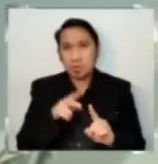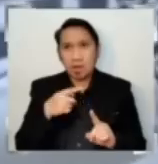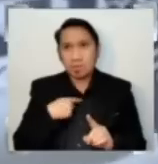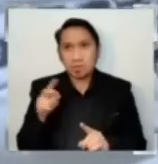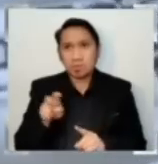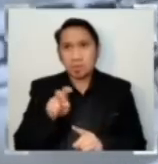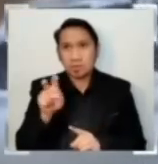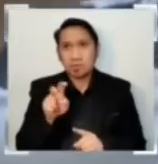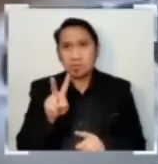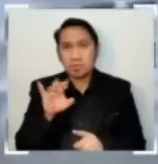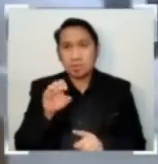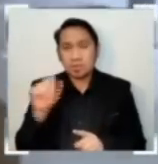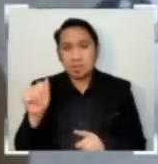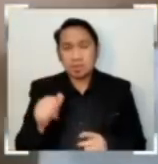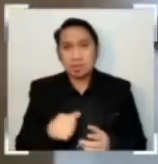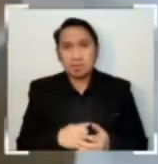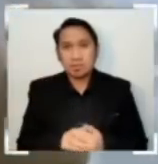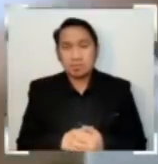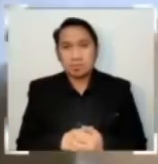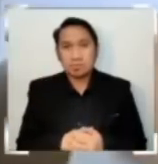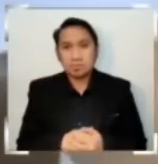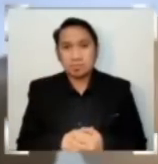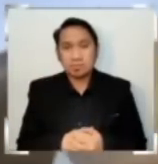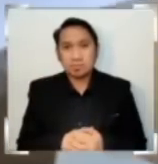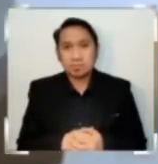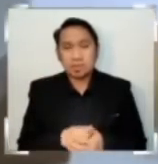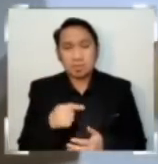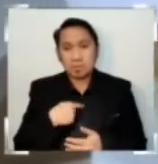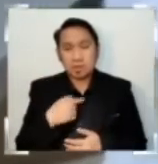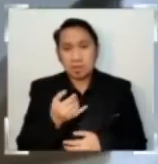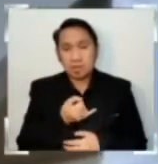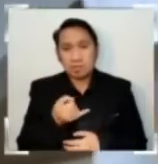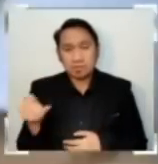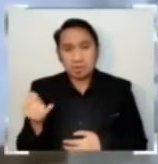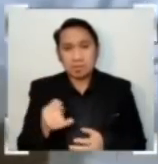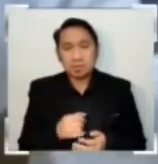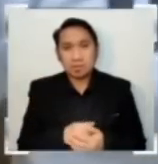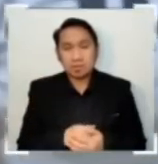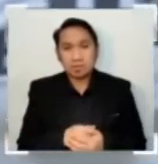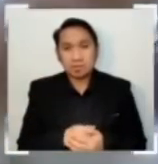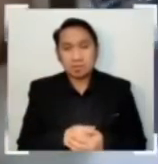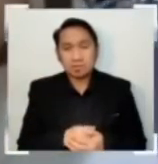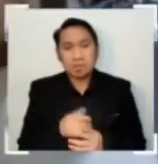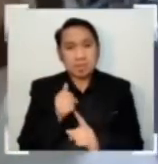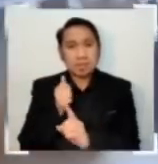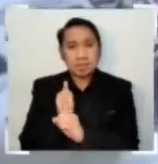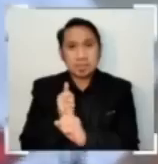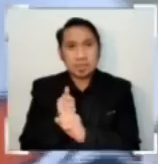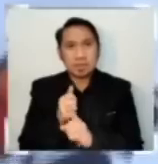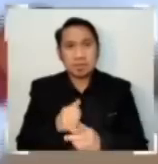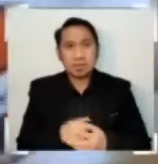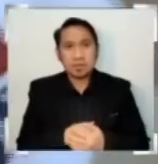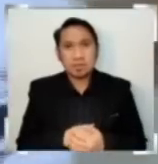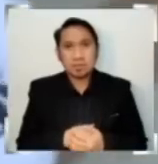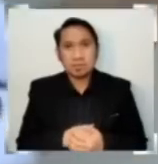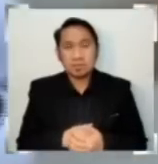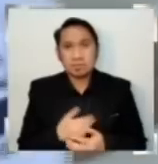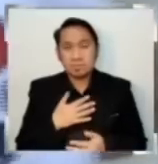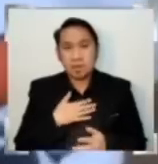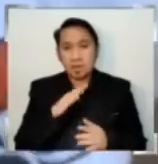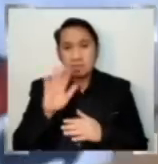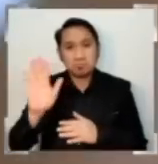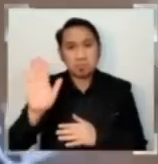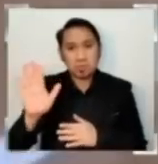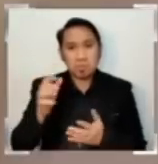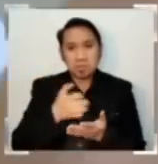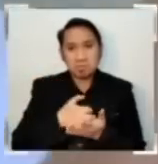visa. Hindi naman o in-invite ng kapatid niya yan eh. Kundi sarili niya po yan eh. Gastos ko lahat.